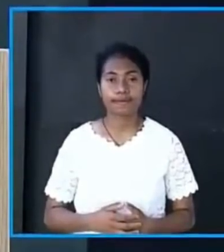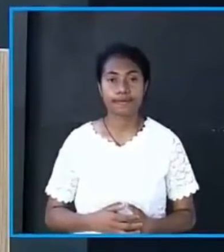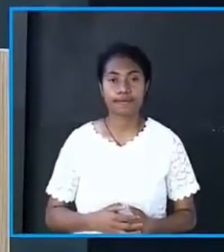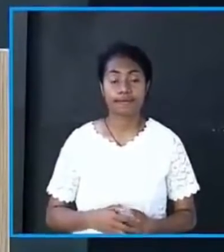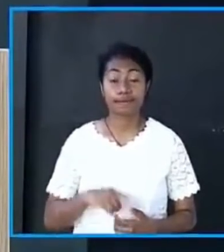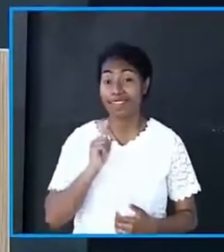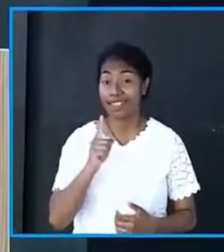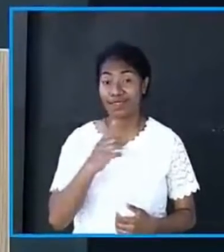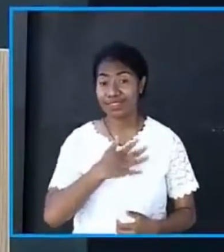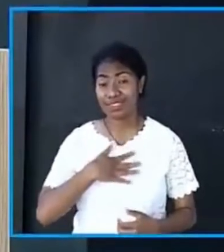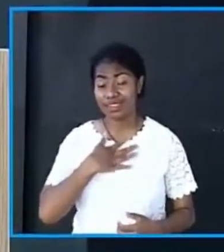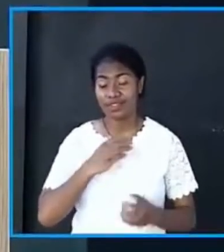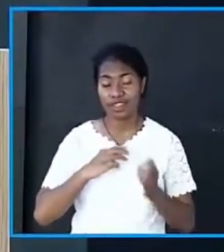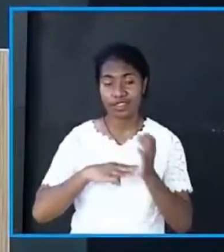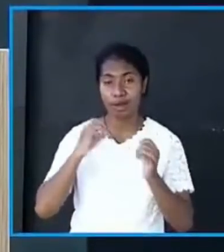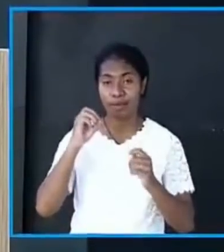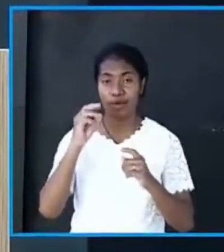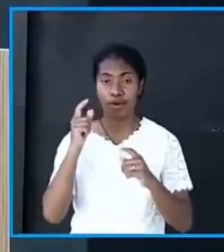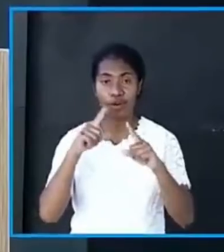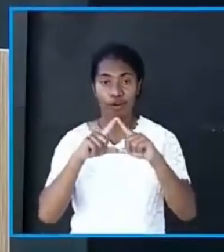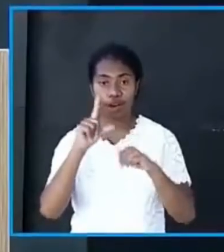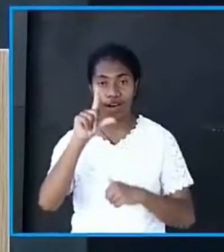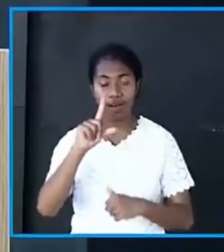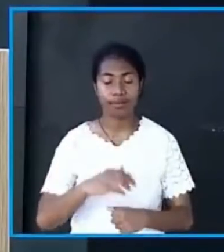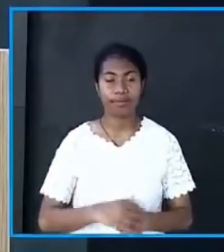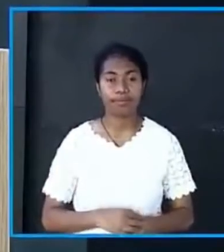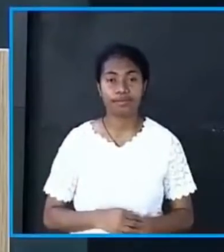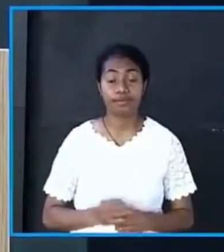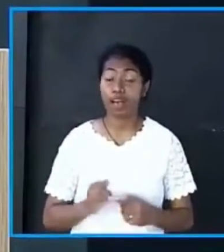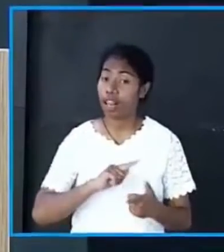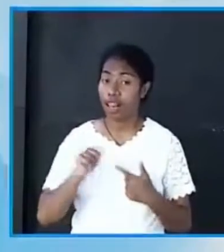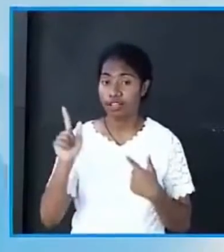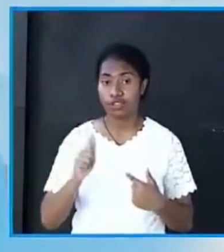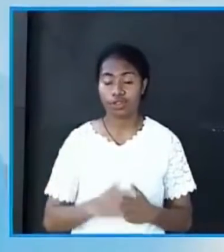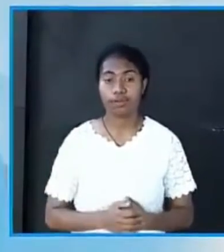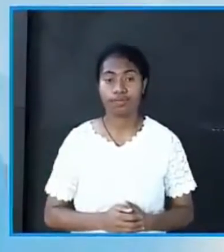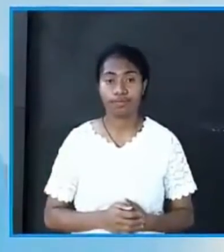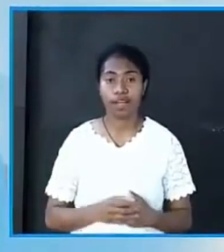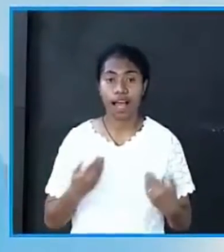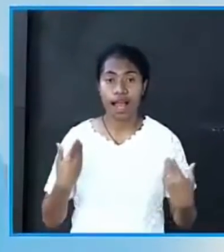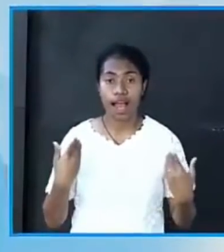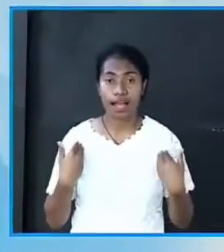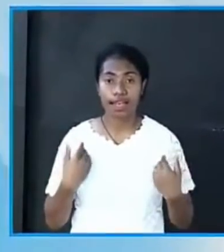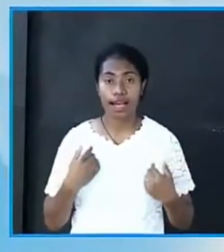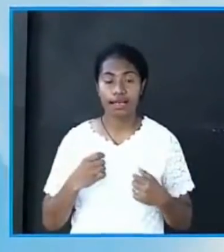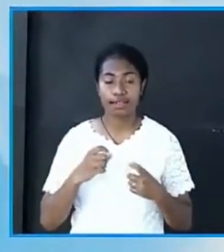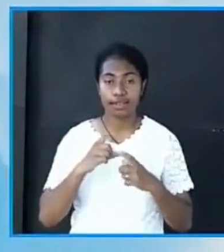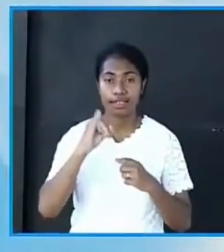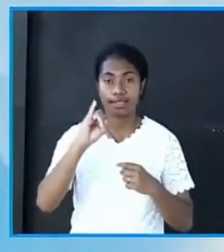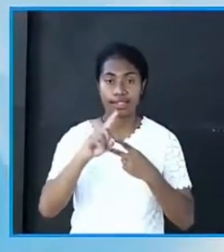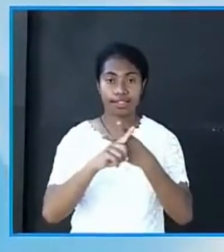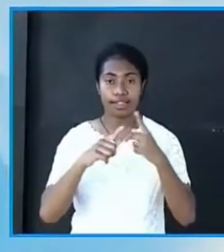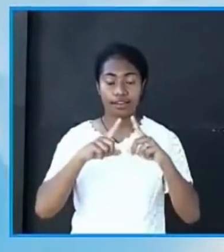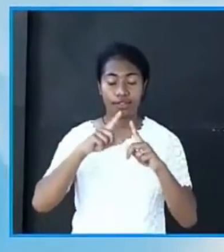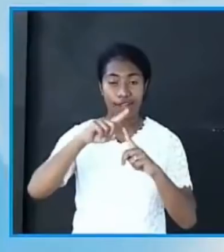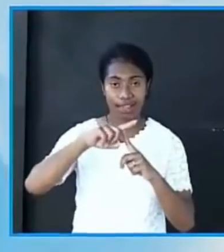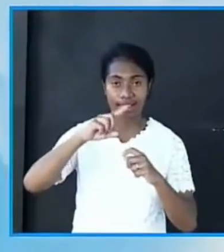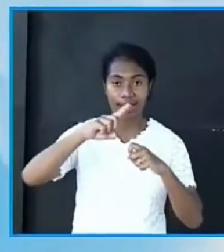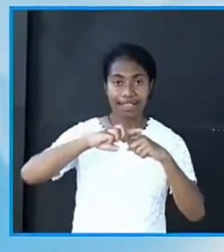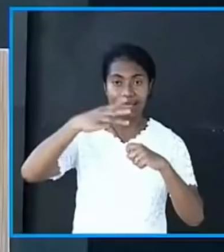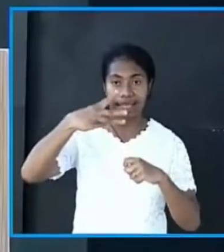Hai itu sifat moral berikut ada sifat kekal